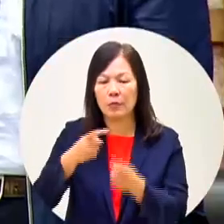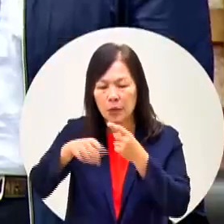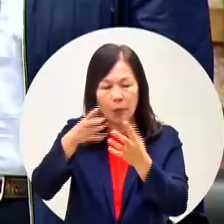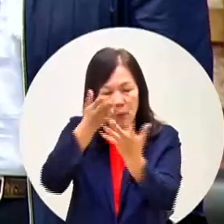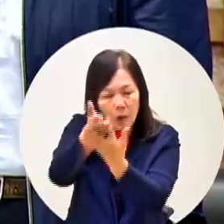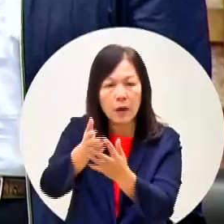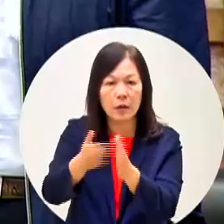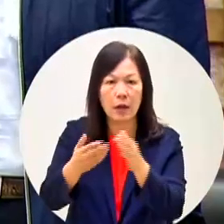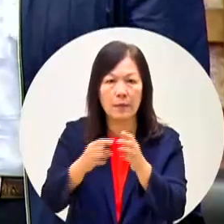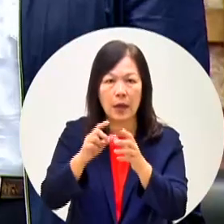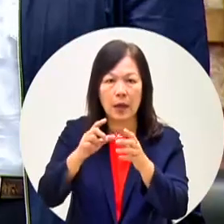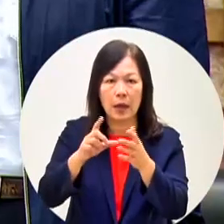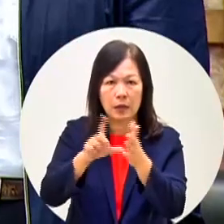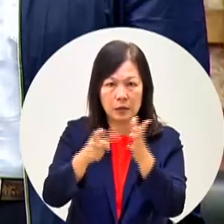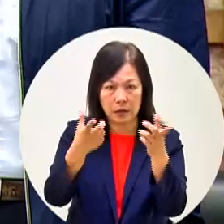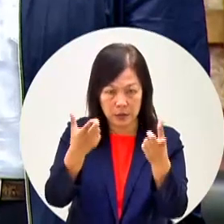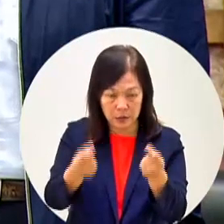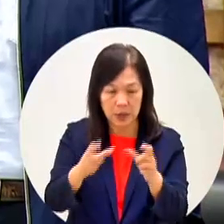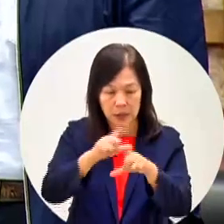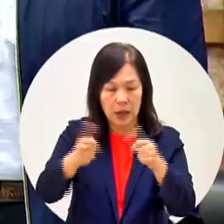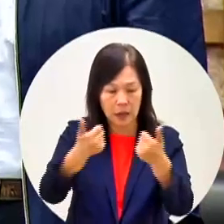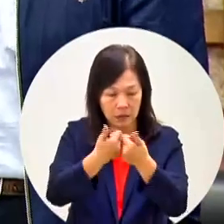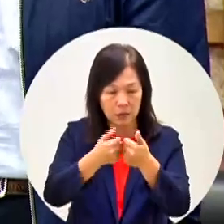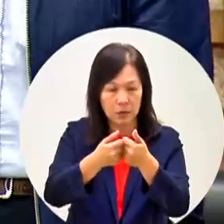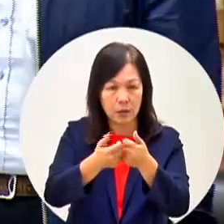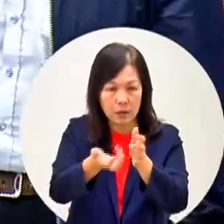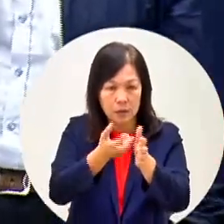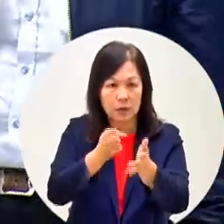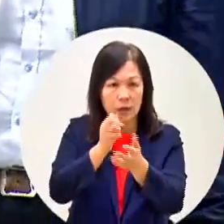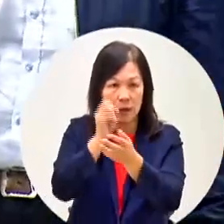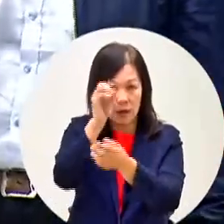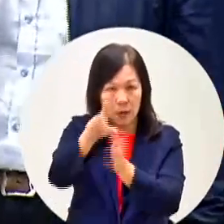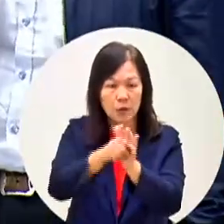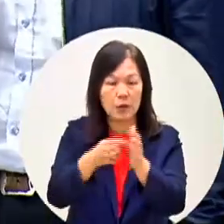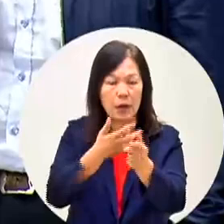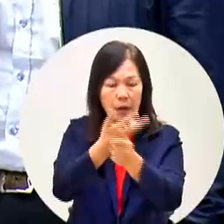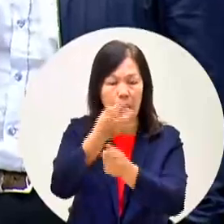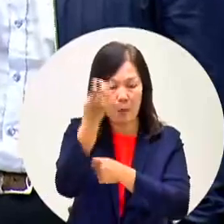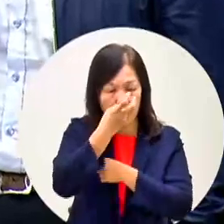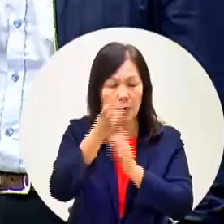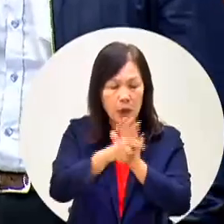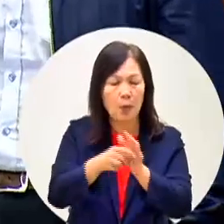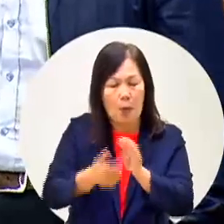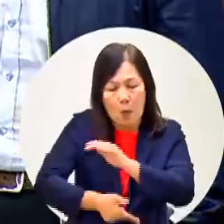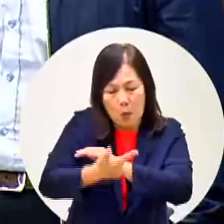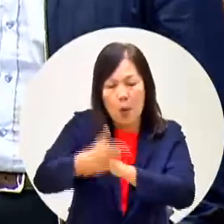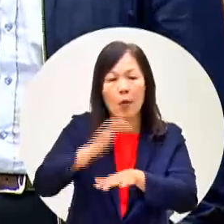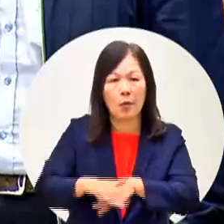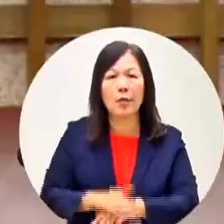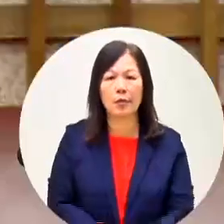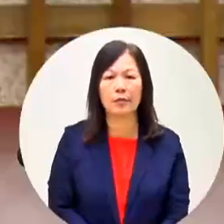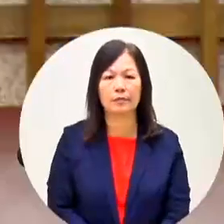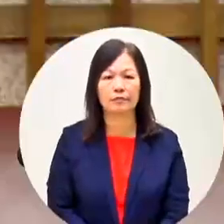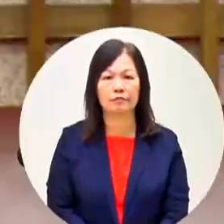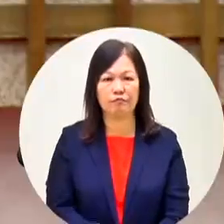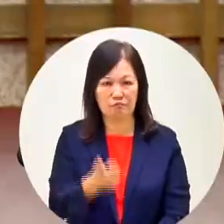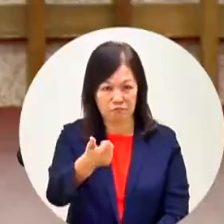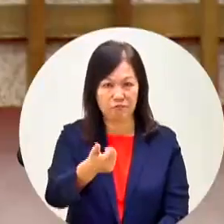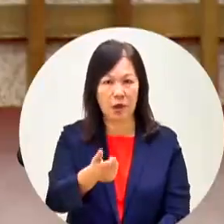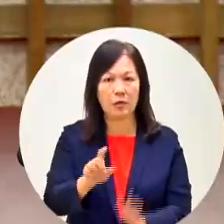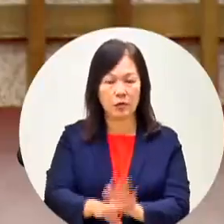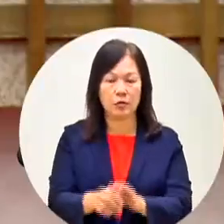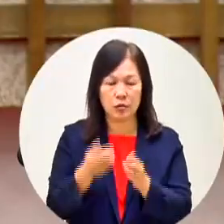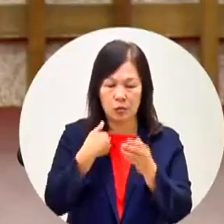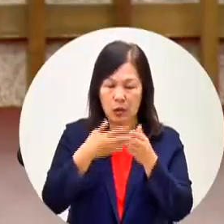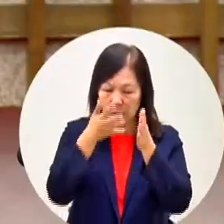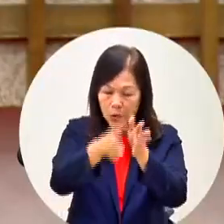来，将来再报请议会来审查。我们加快速度。 好，这就是今天解决面对问题、解决面